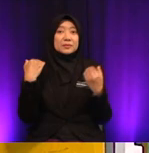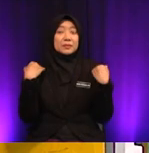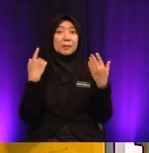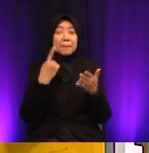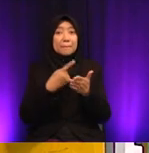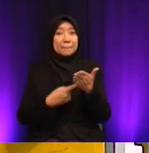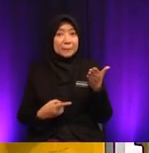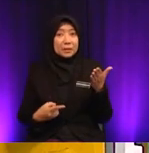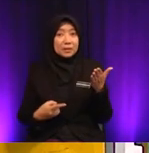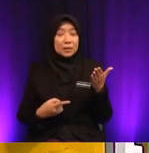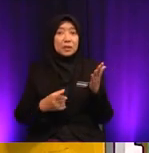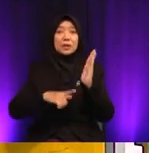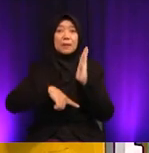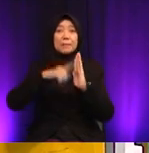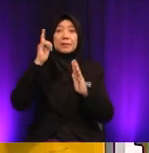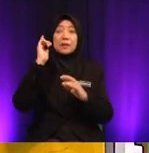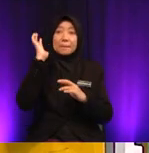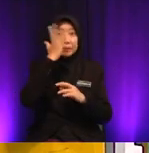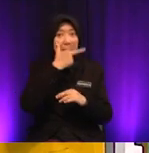lebih menarik